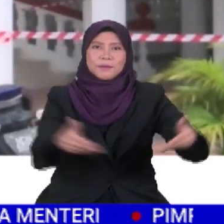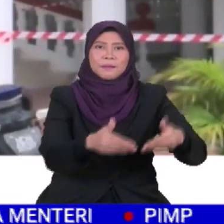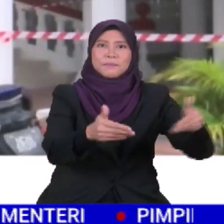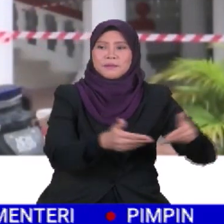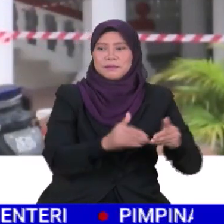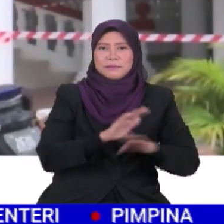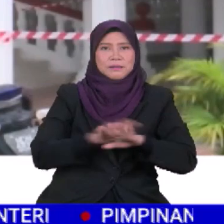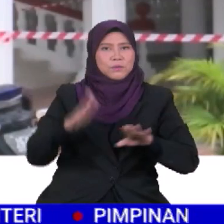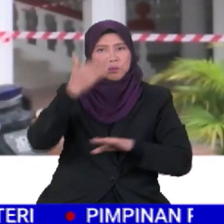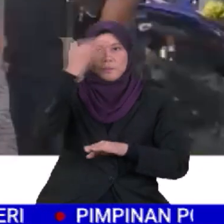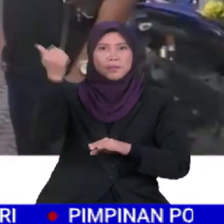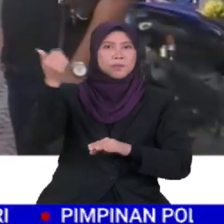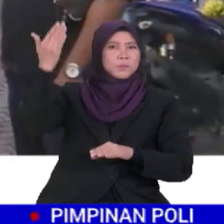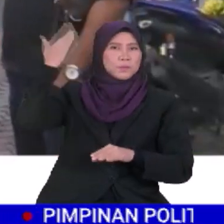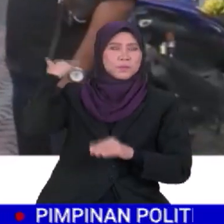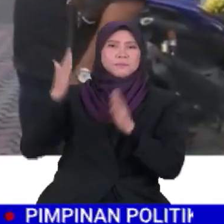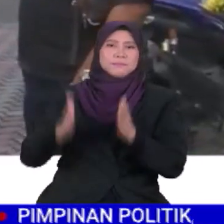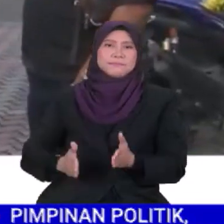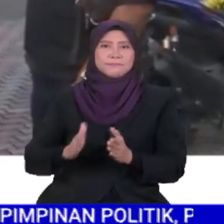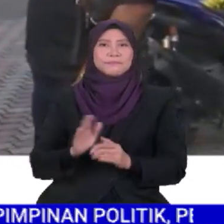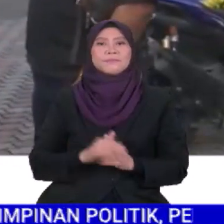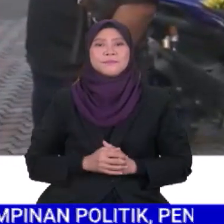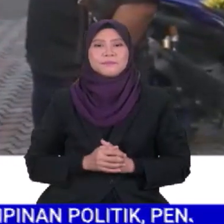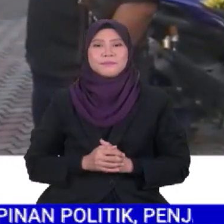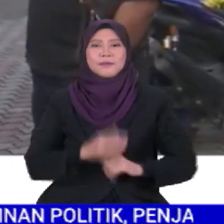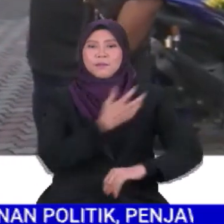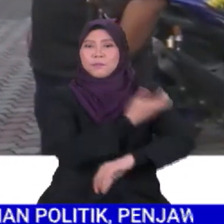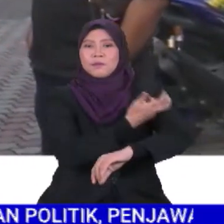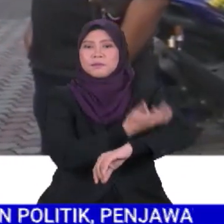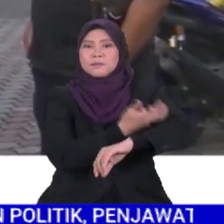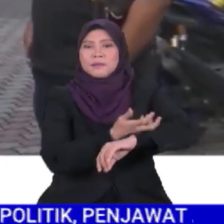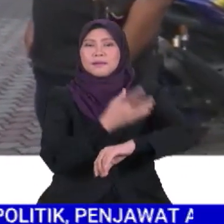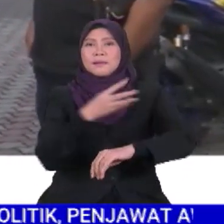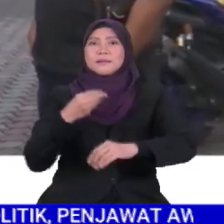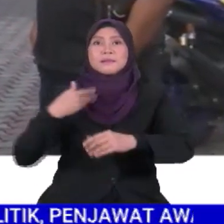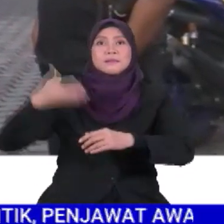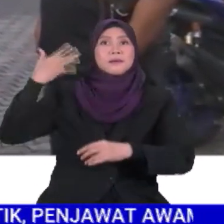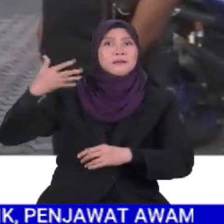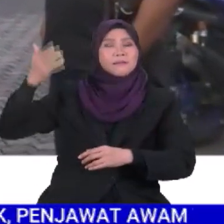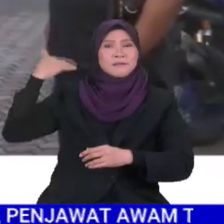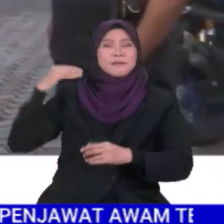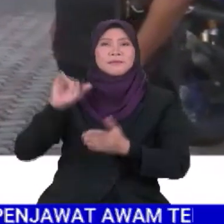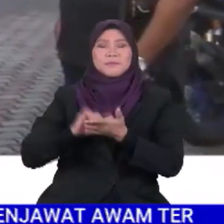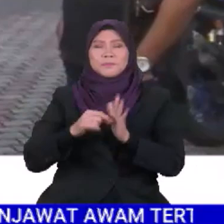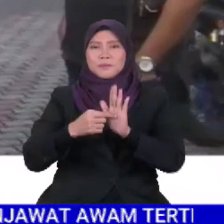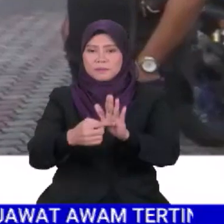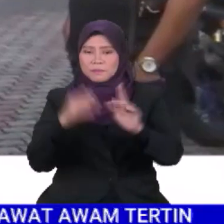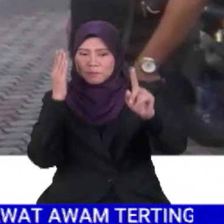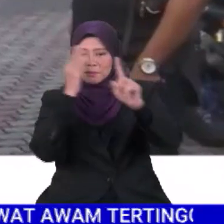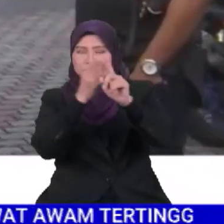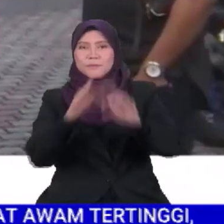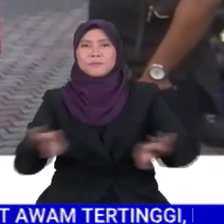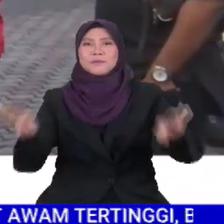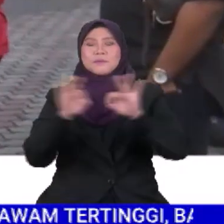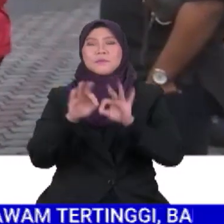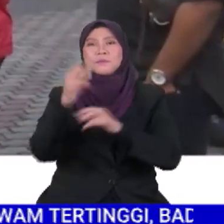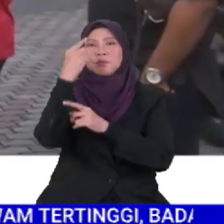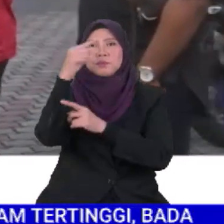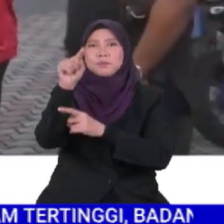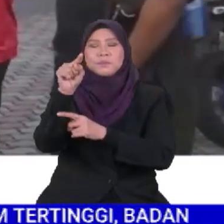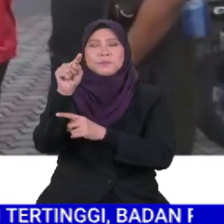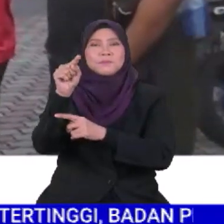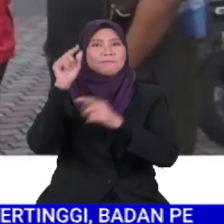kita lupa, kan. Okay. Dalam pada itu, seni warisan dan sejarah adalah perkara yang diberi keutamaan bagi